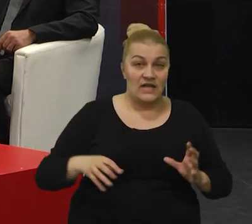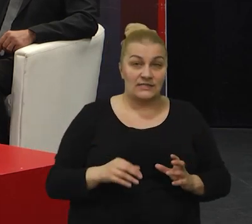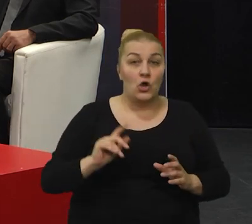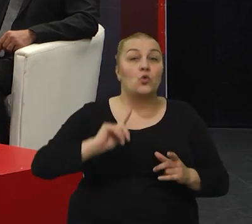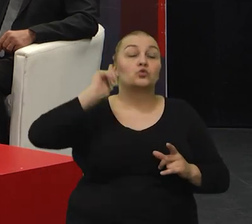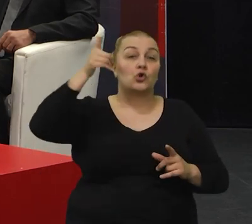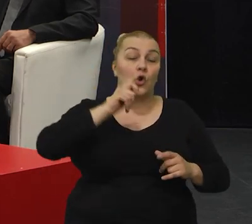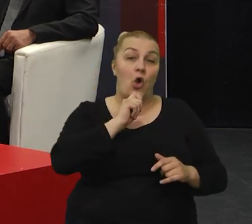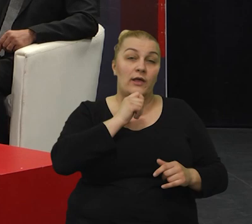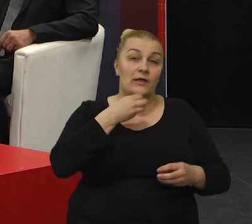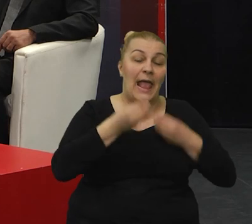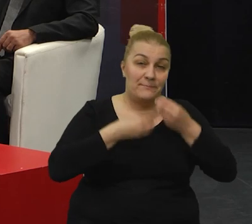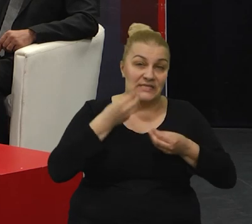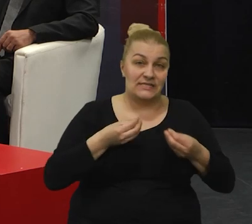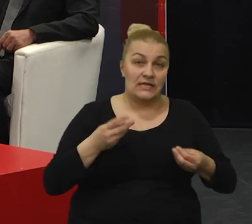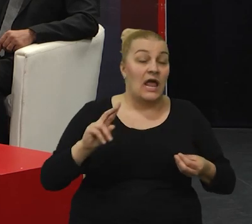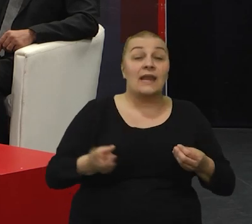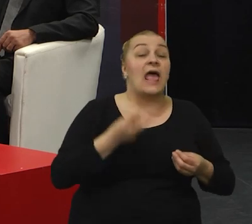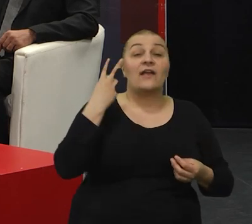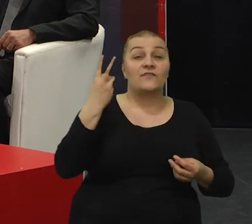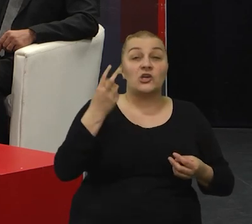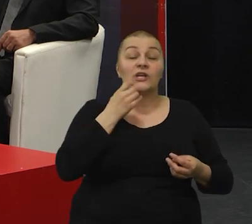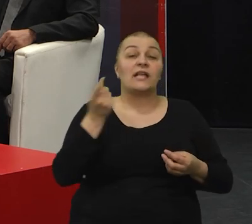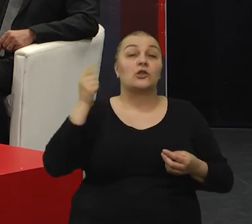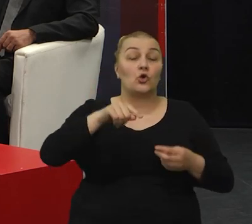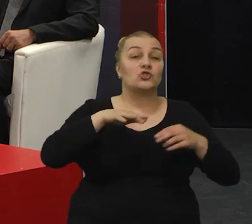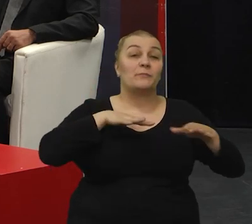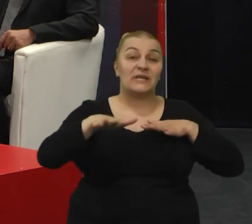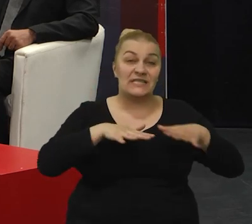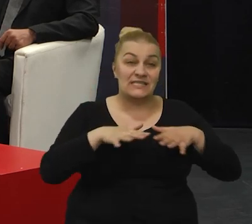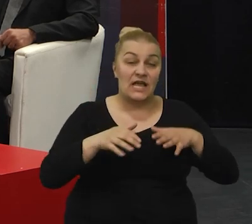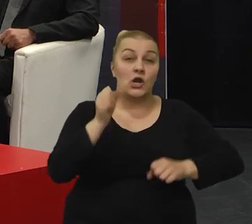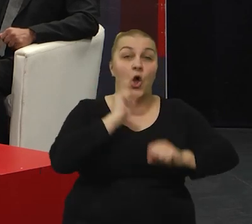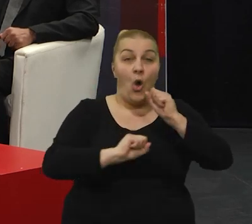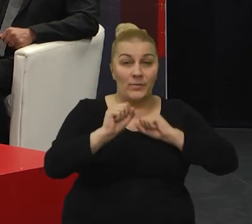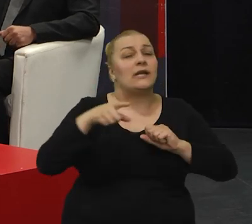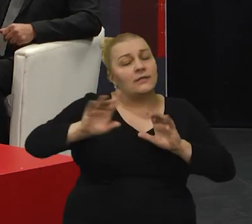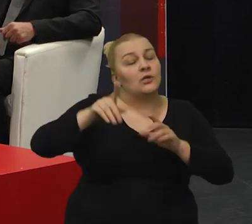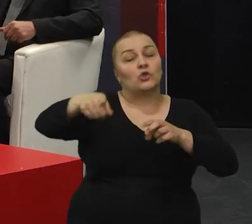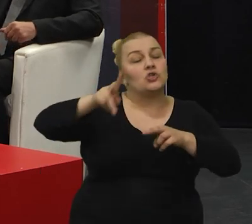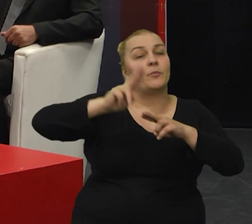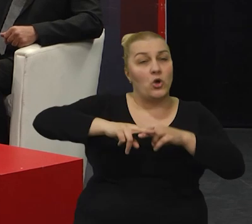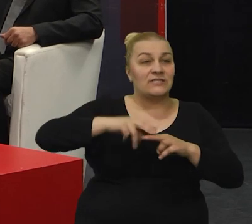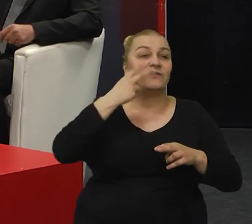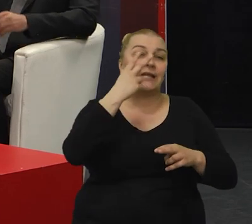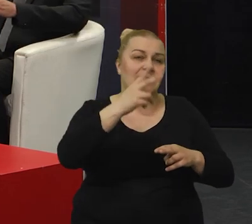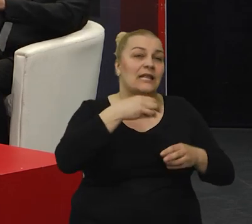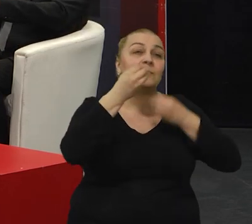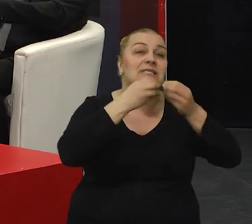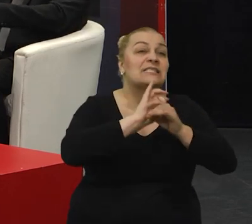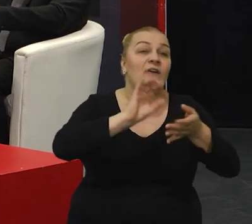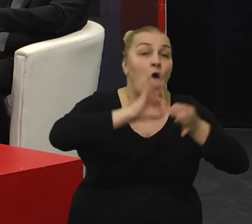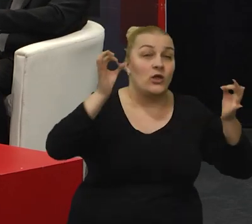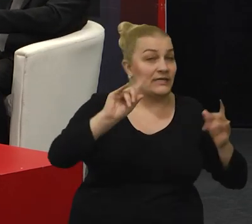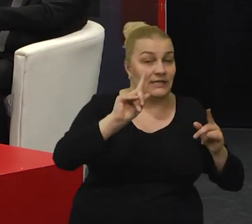fazom. Tako je, u drugoj emisiji. Najbitniji moment kad dođe ministar odbrane. To ćemo ostaviti gledateljima,